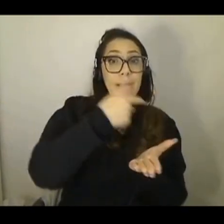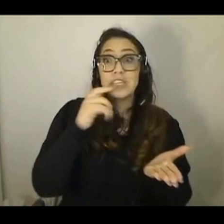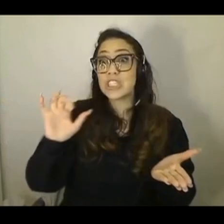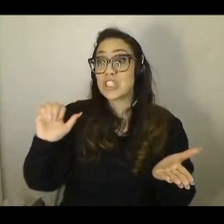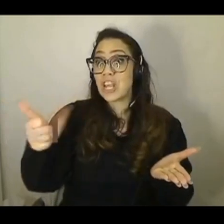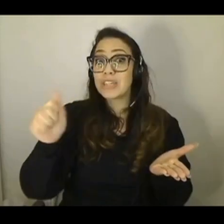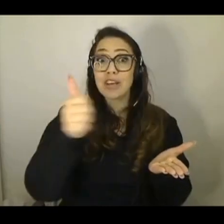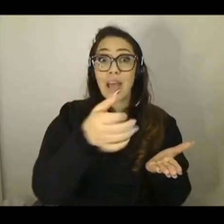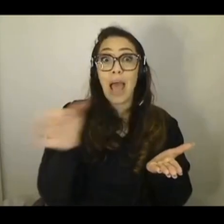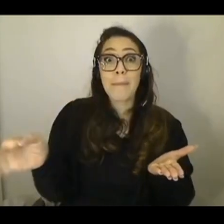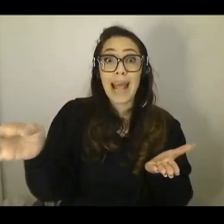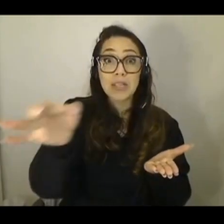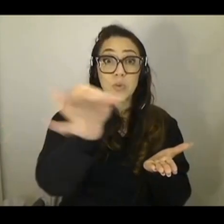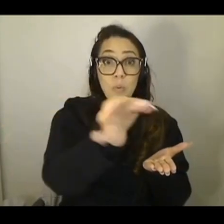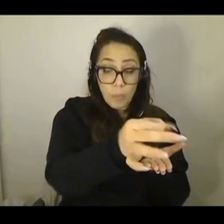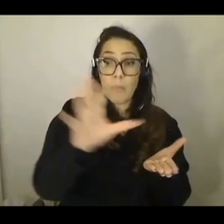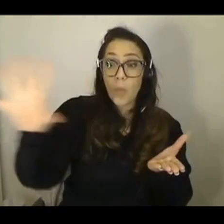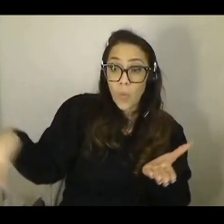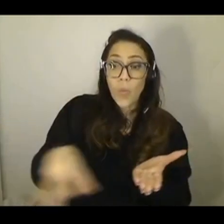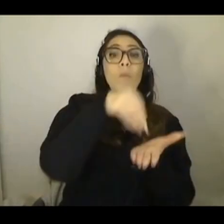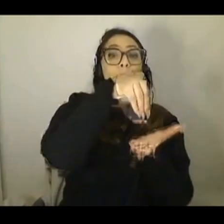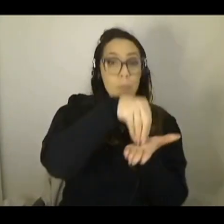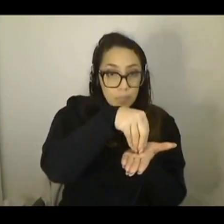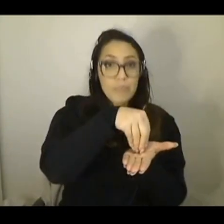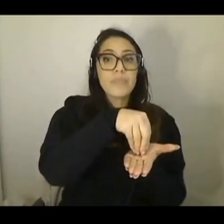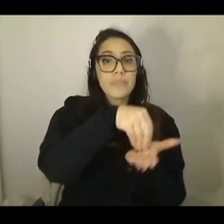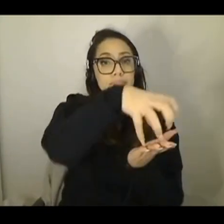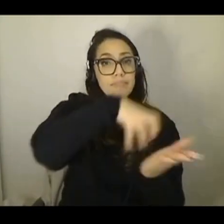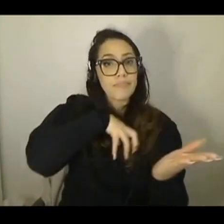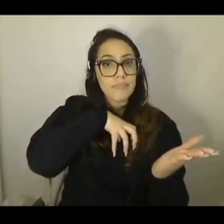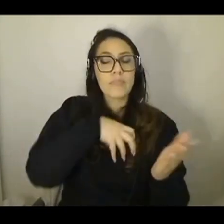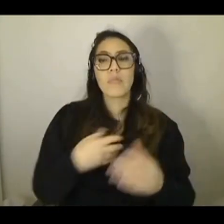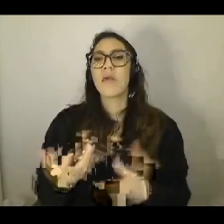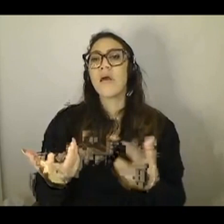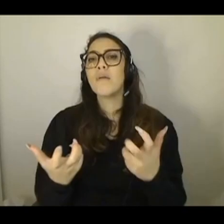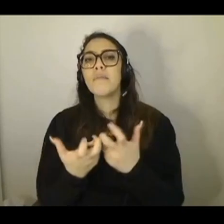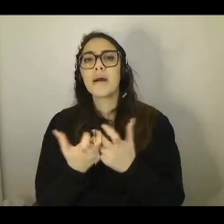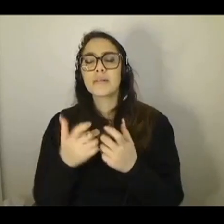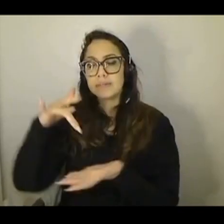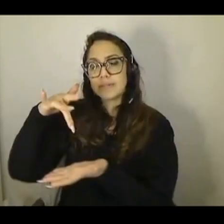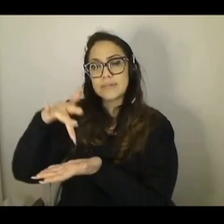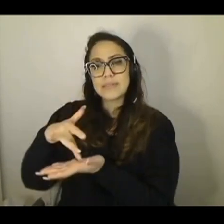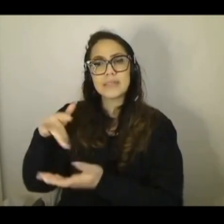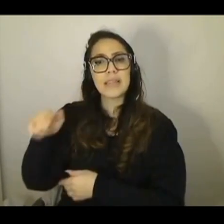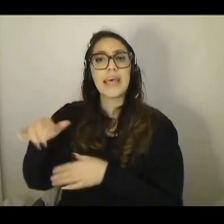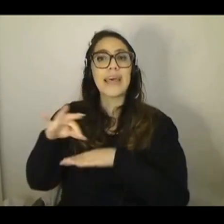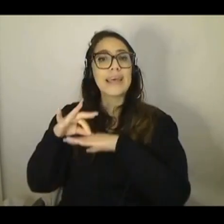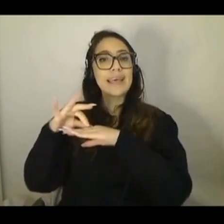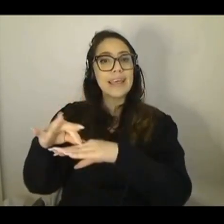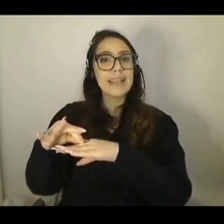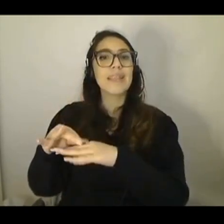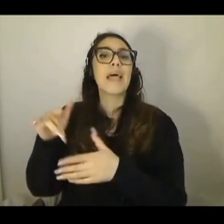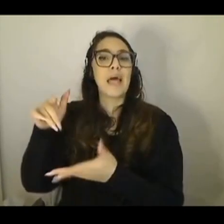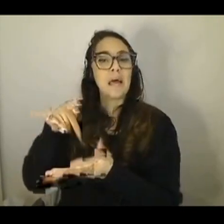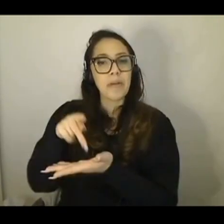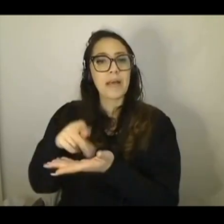base de données pour prendre cette information et la restituer. On a par exemple le City Guide Sortir à Paris qui utilise les